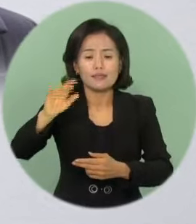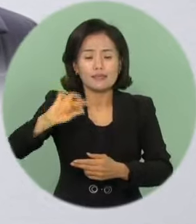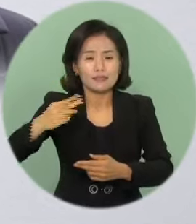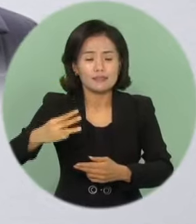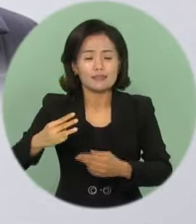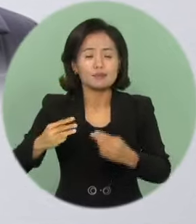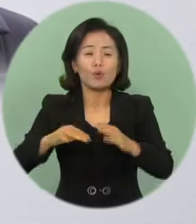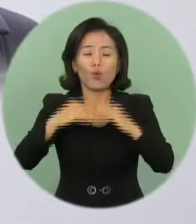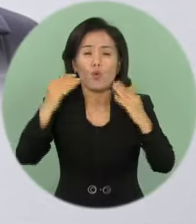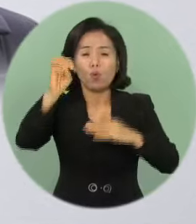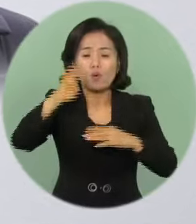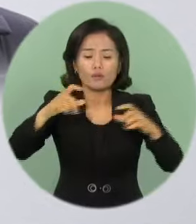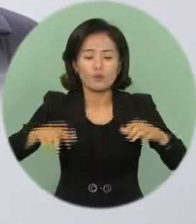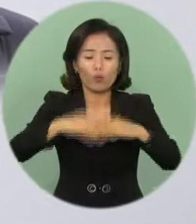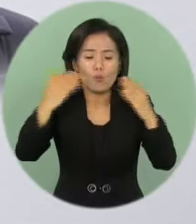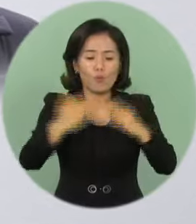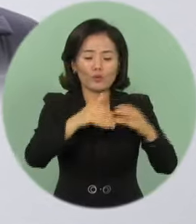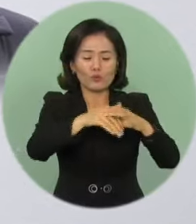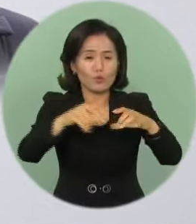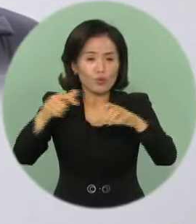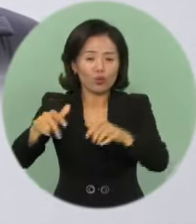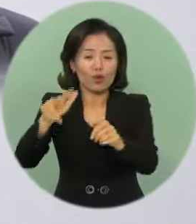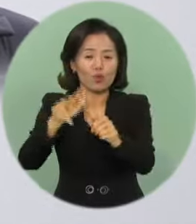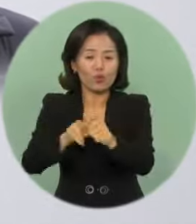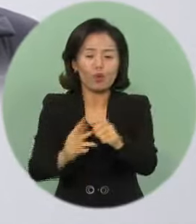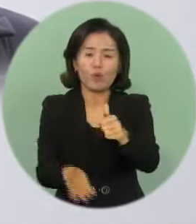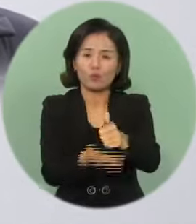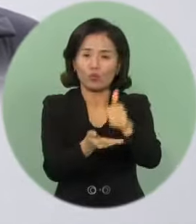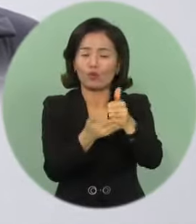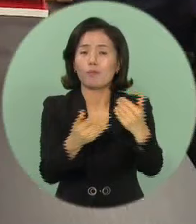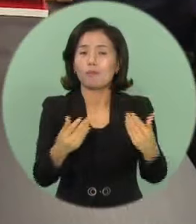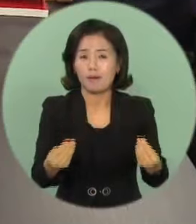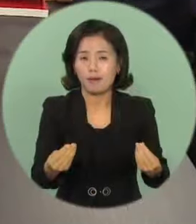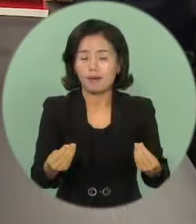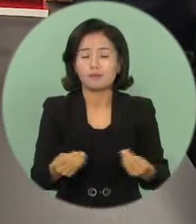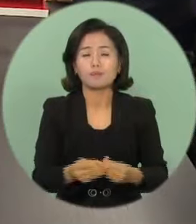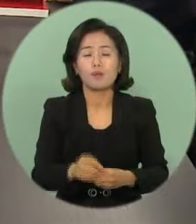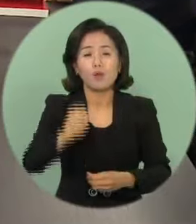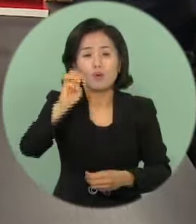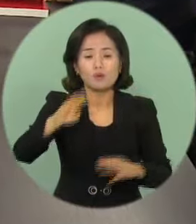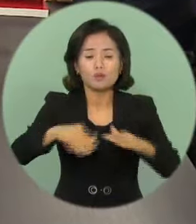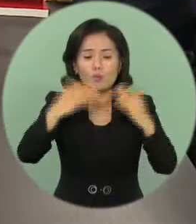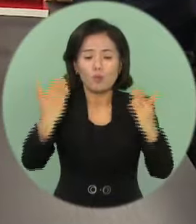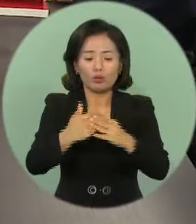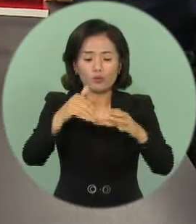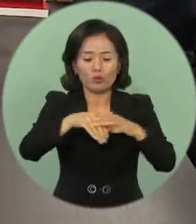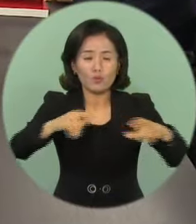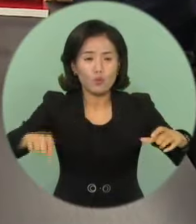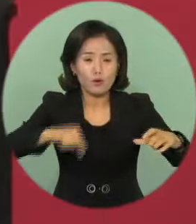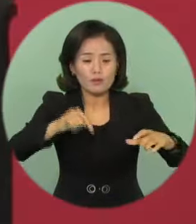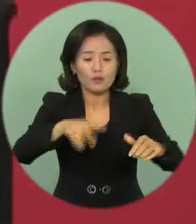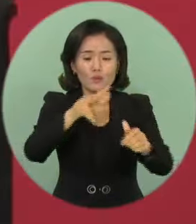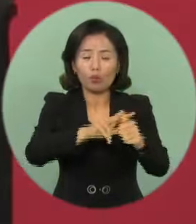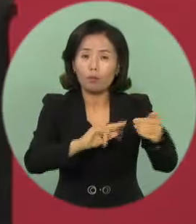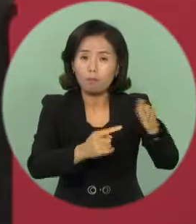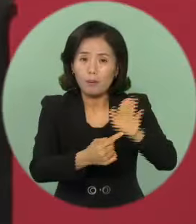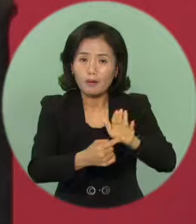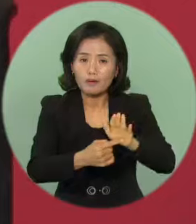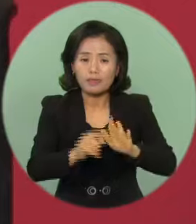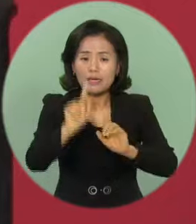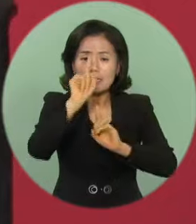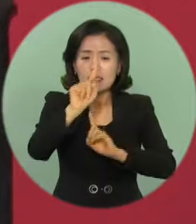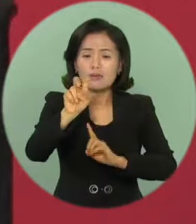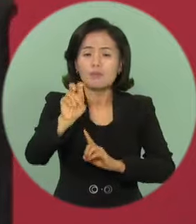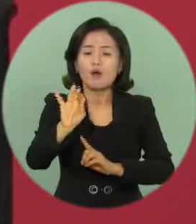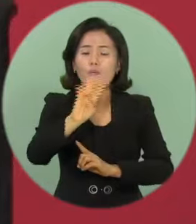안태욱 등 광주 모든 선거구에 후보를 공했습니다 광주의 모든 선거구에서 후보를 낸 것은 이명박